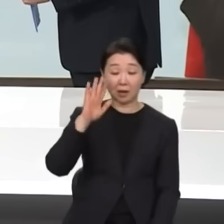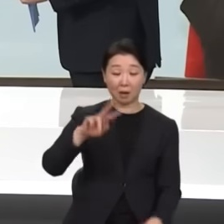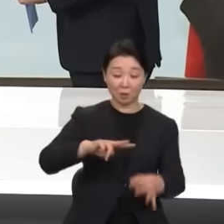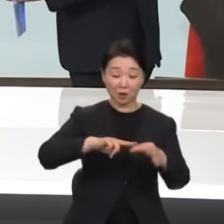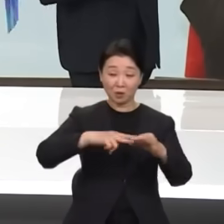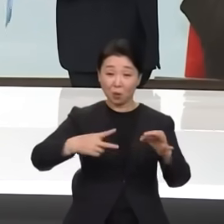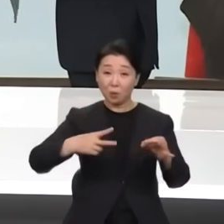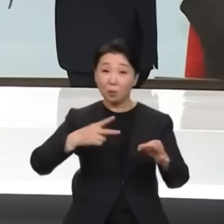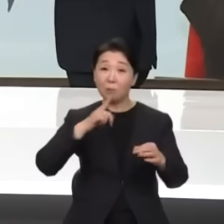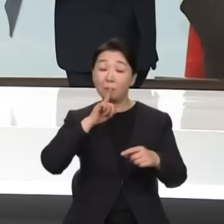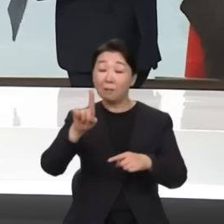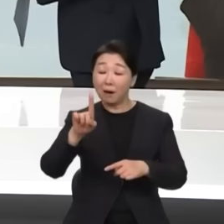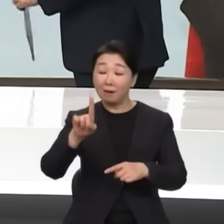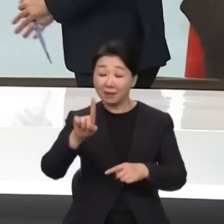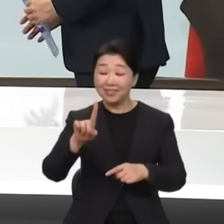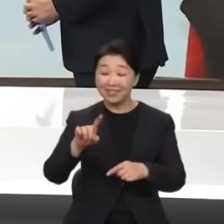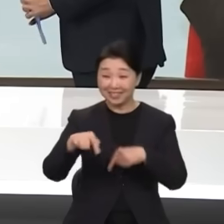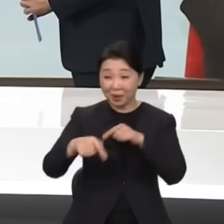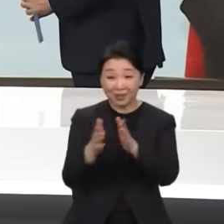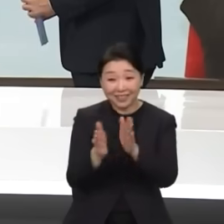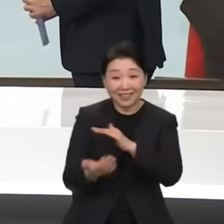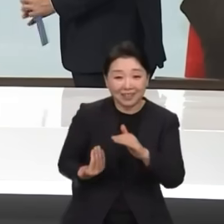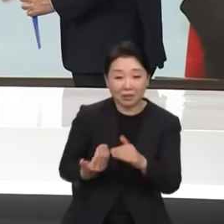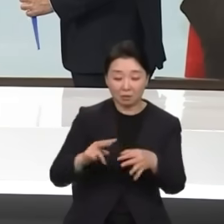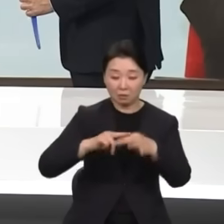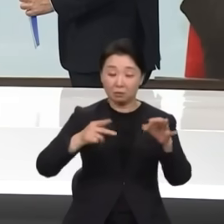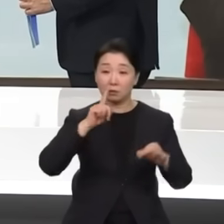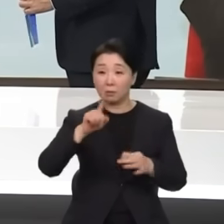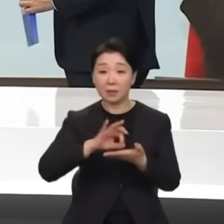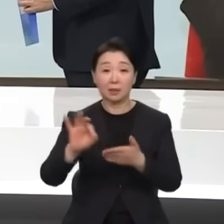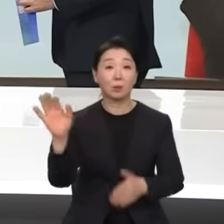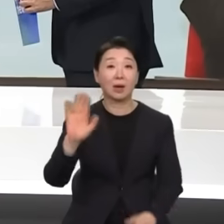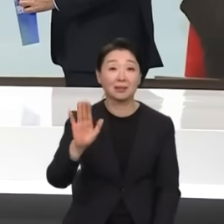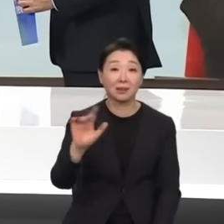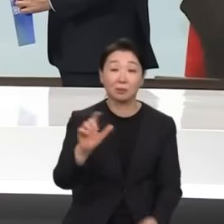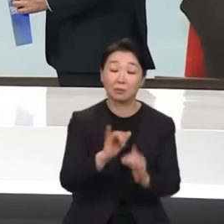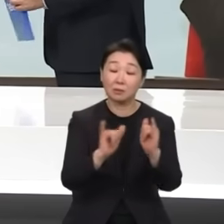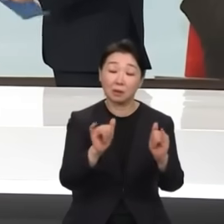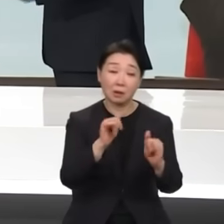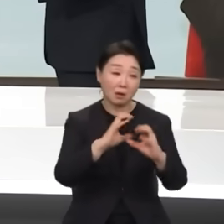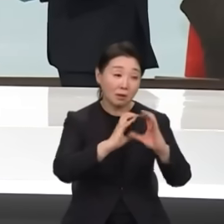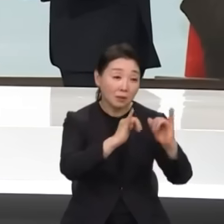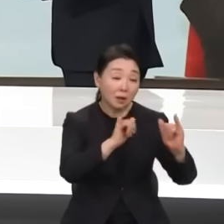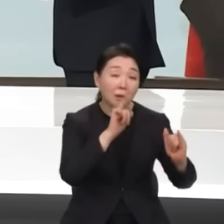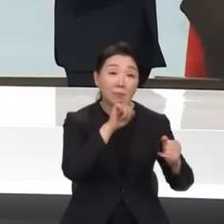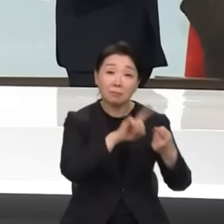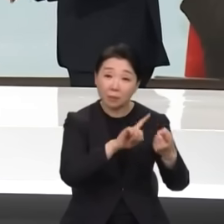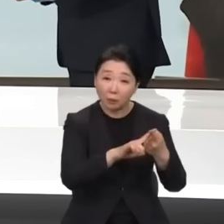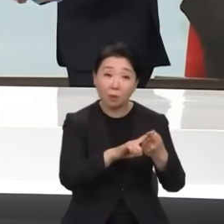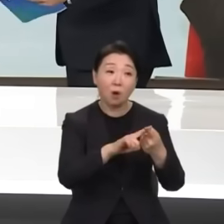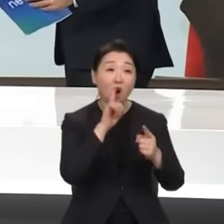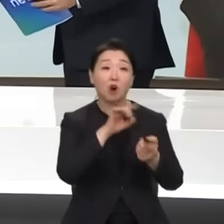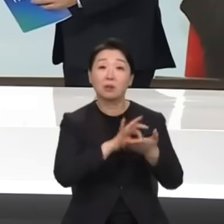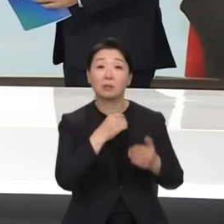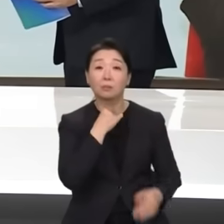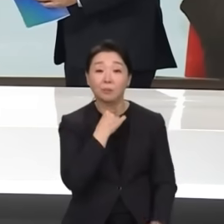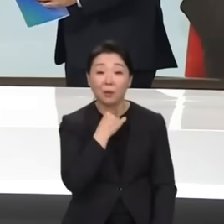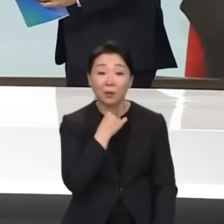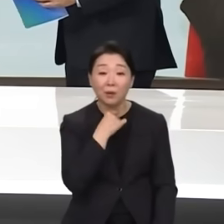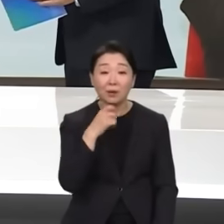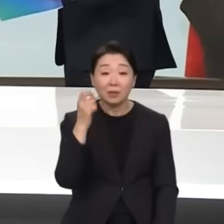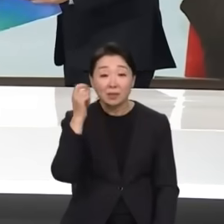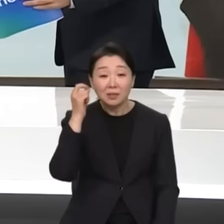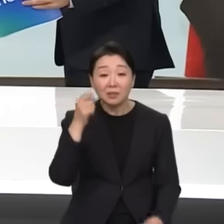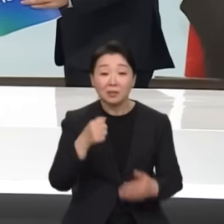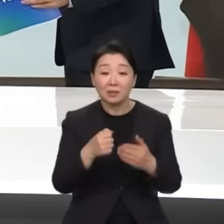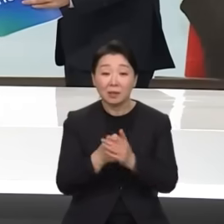여의도 정치권에 들어오기 직전입니다. 네. 여의도 사투리를 쓰지 않겠다. 5천만 명의 국민의 언어를 쓰겠다 이야기를 했습니다. 그래서 뭐 동료 시민 여러분이라는